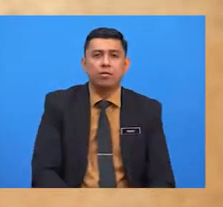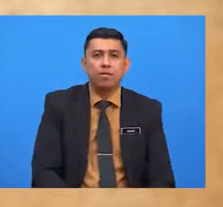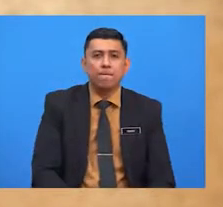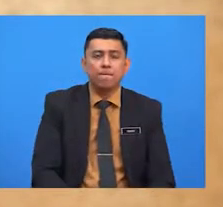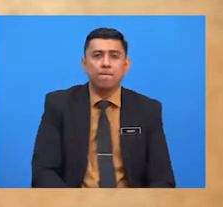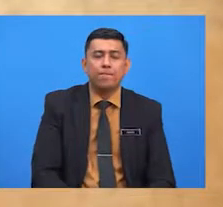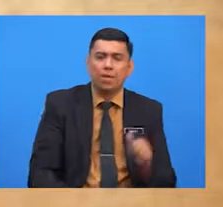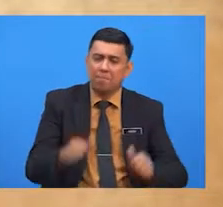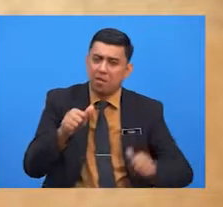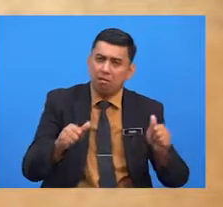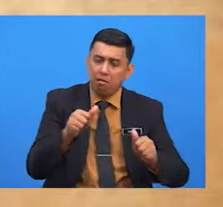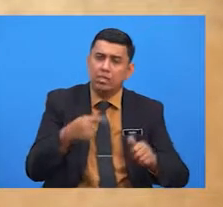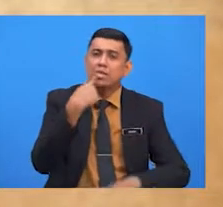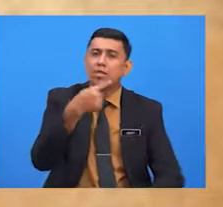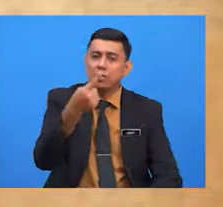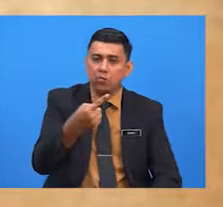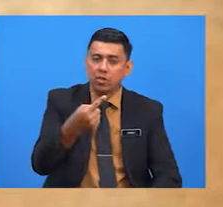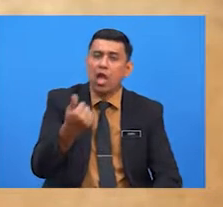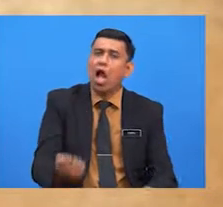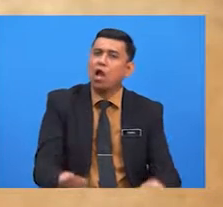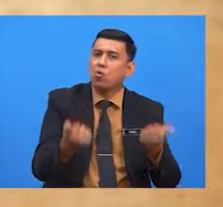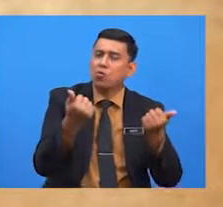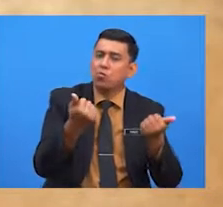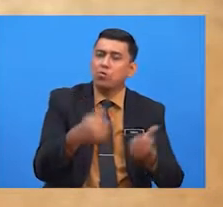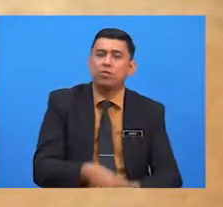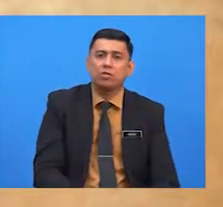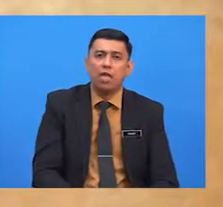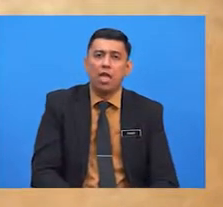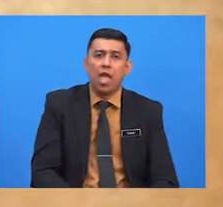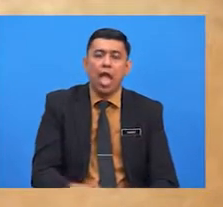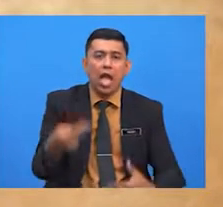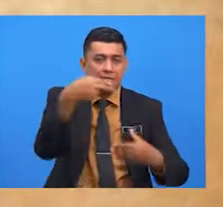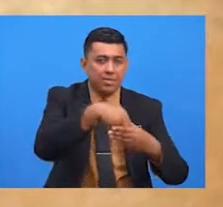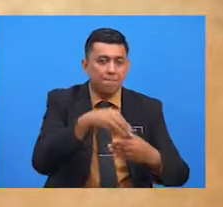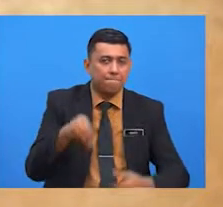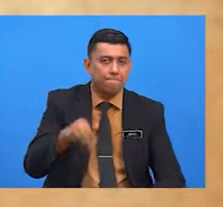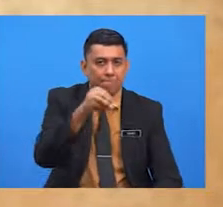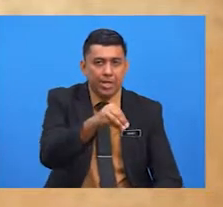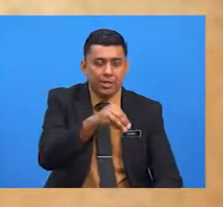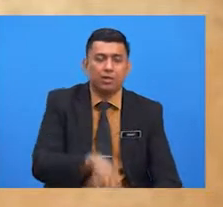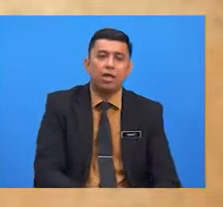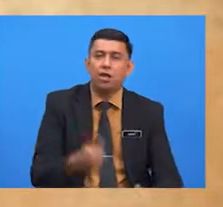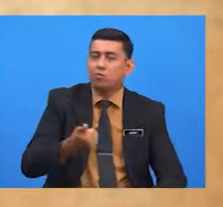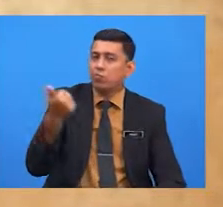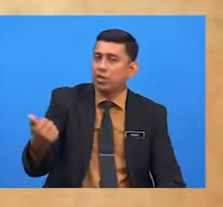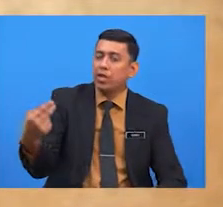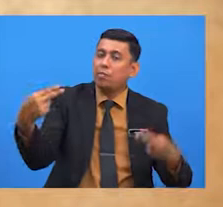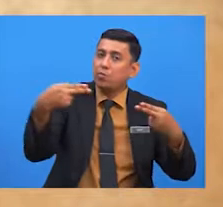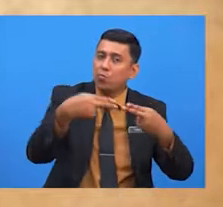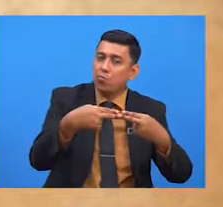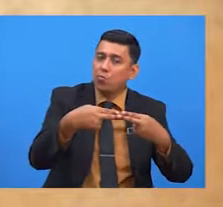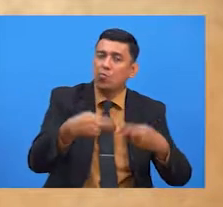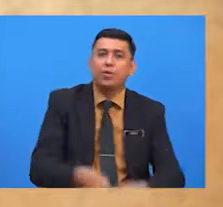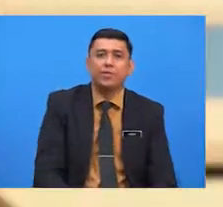tersebut digunakan untuk mengangkut hasil pertanian dan dijadikan alat perhubungan.